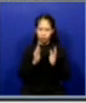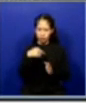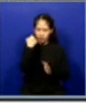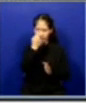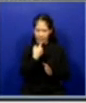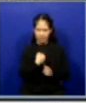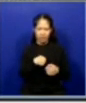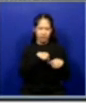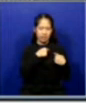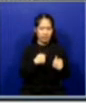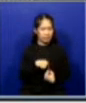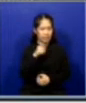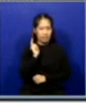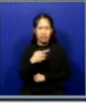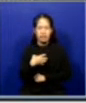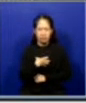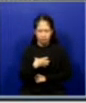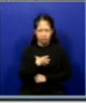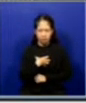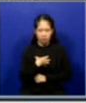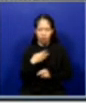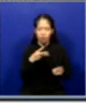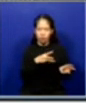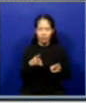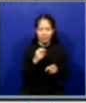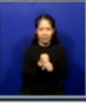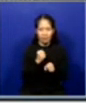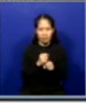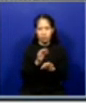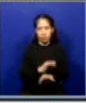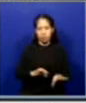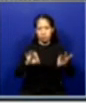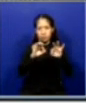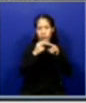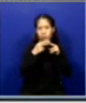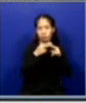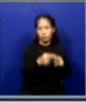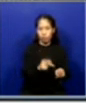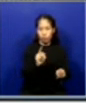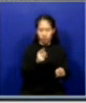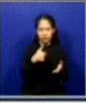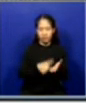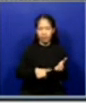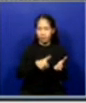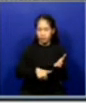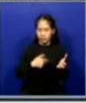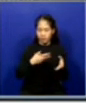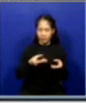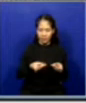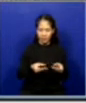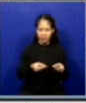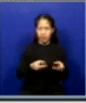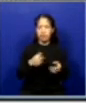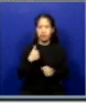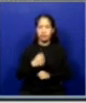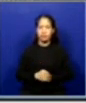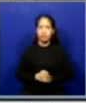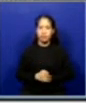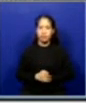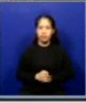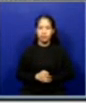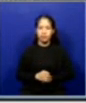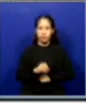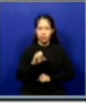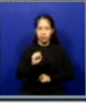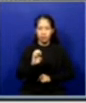ใจและบริสุทธิ์ใจแล้วการทำงานโดยเฉพาะสินเชื่อในพื้นที่ค่ะท่านประธานคะสินเชื่